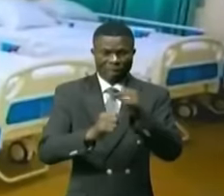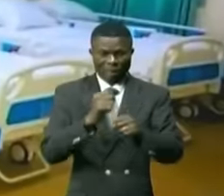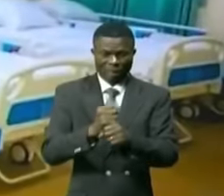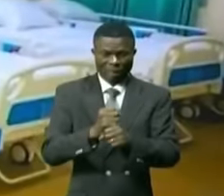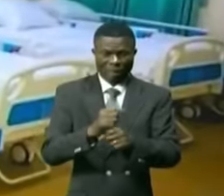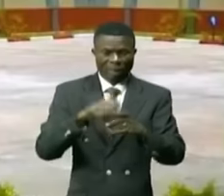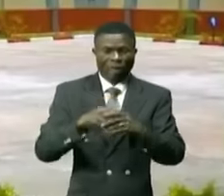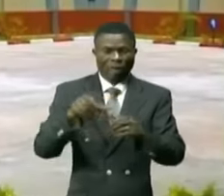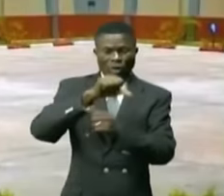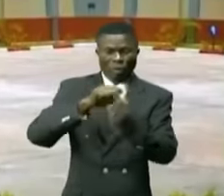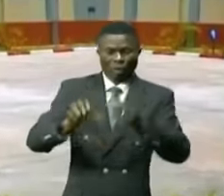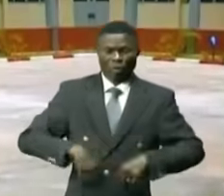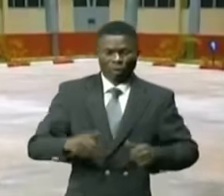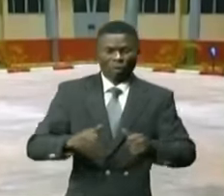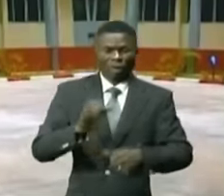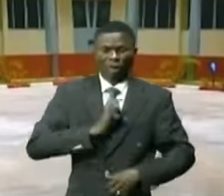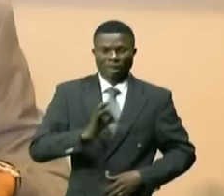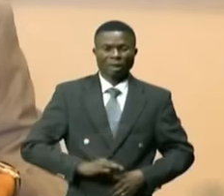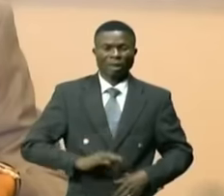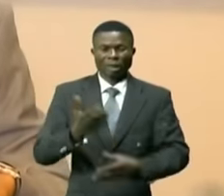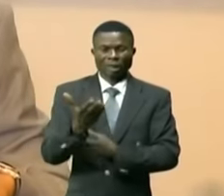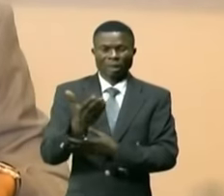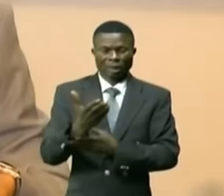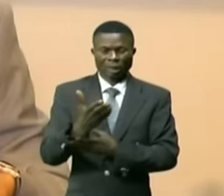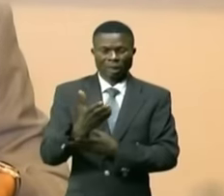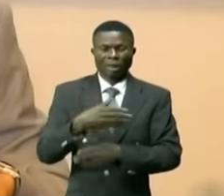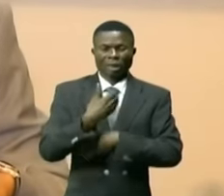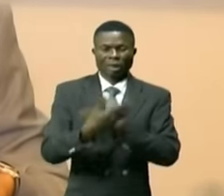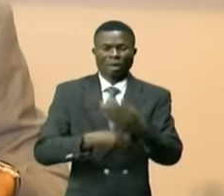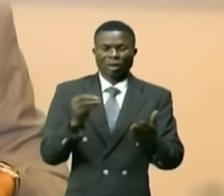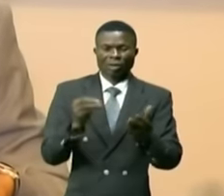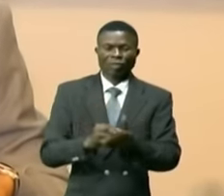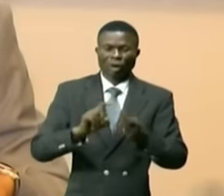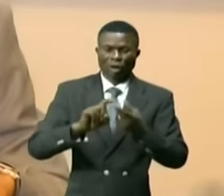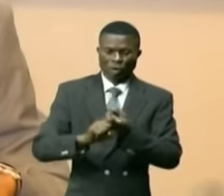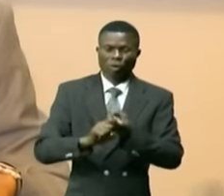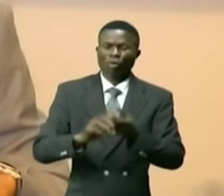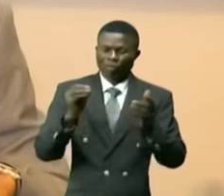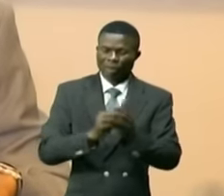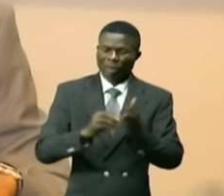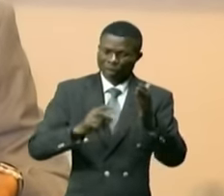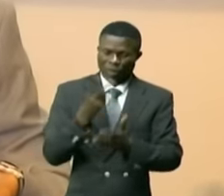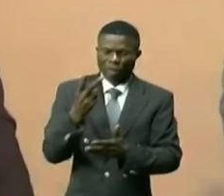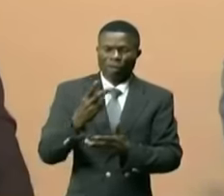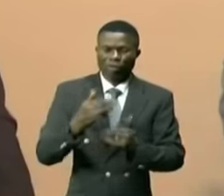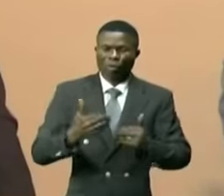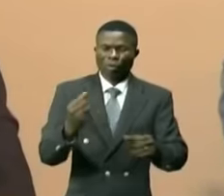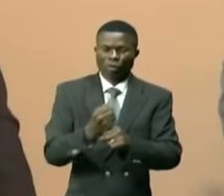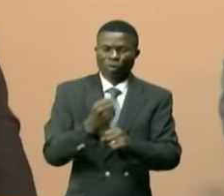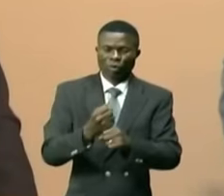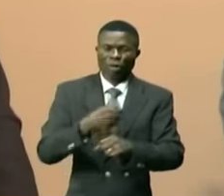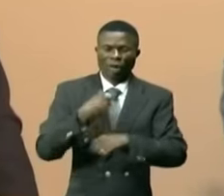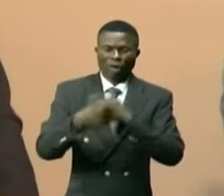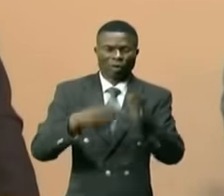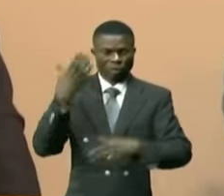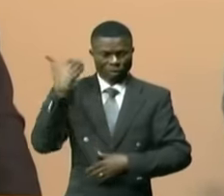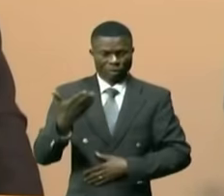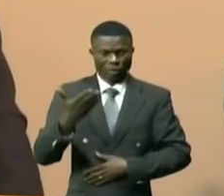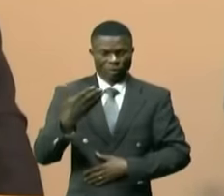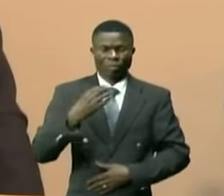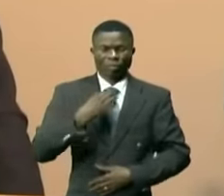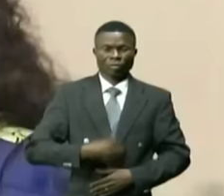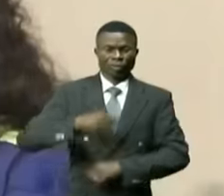vie que Fatshi Béton leur demande de consolider en lui accordant un second mandat. Maître Kizito, expert au